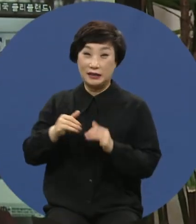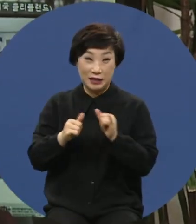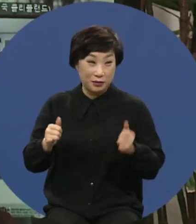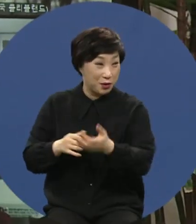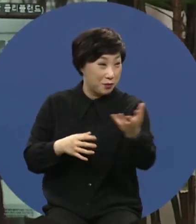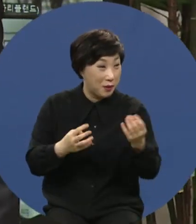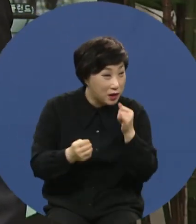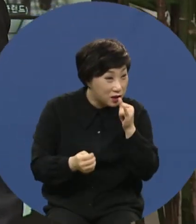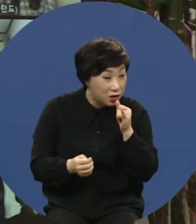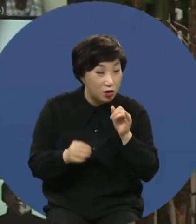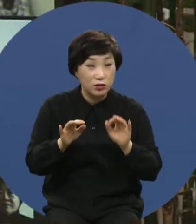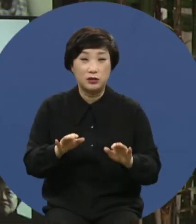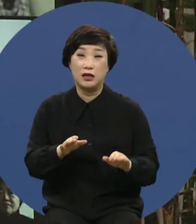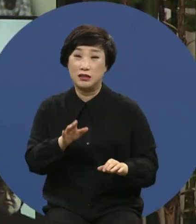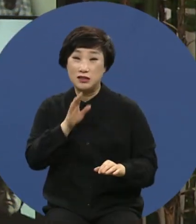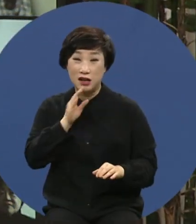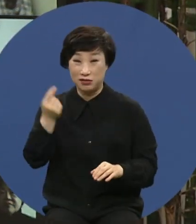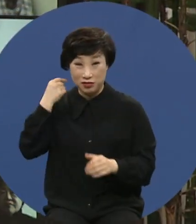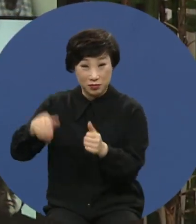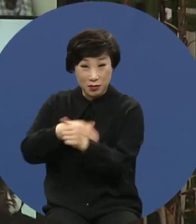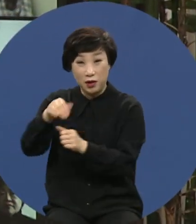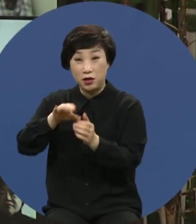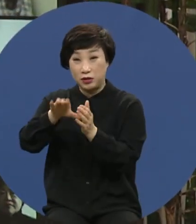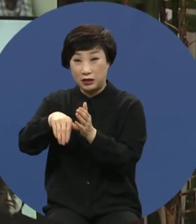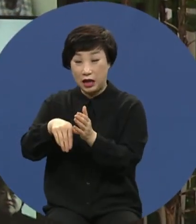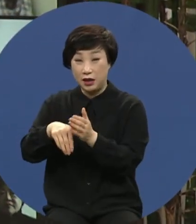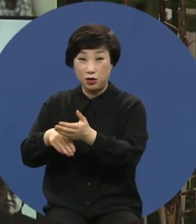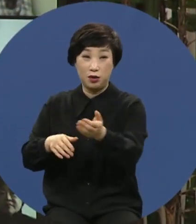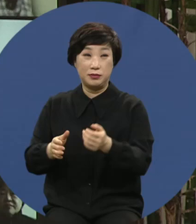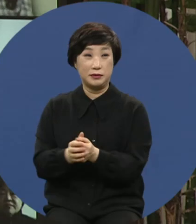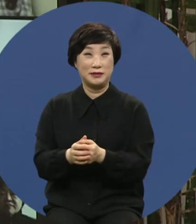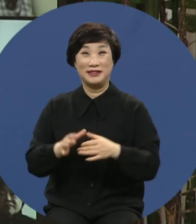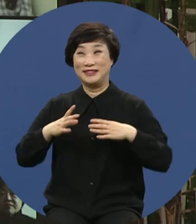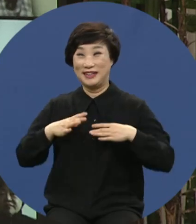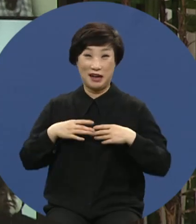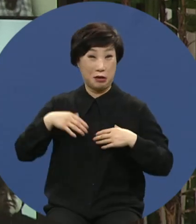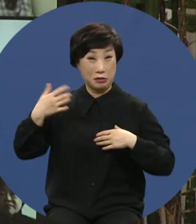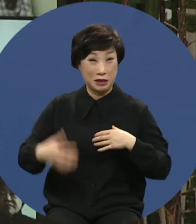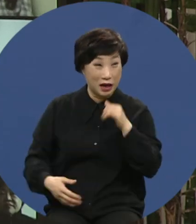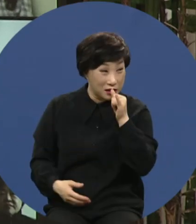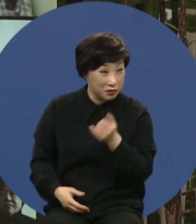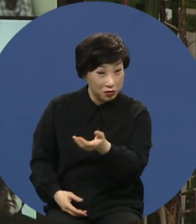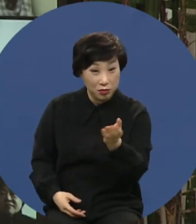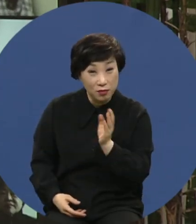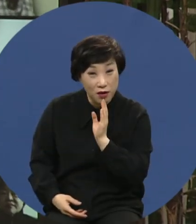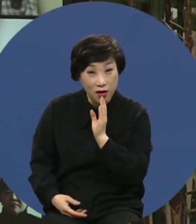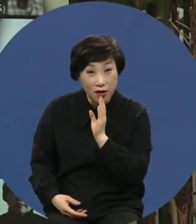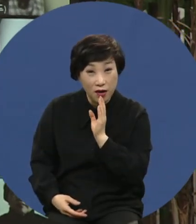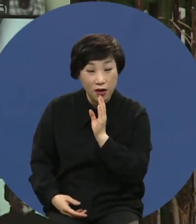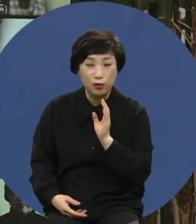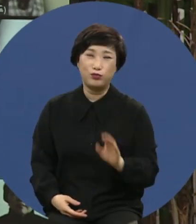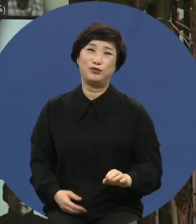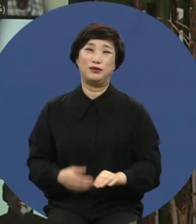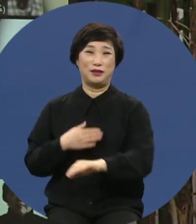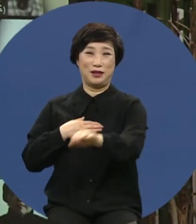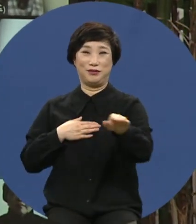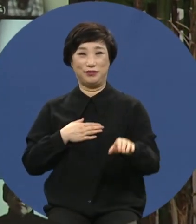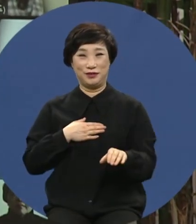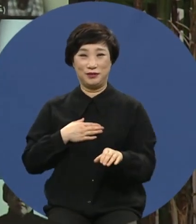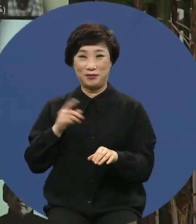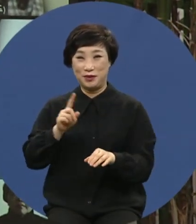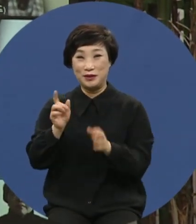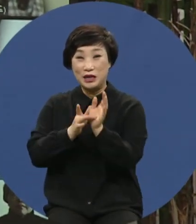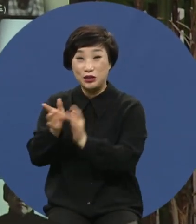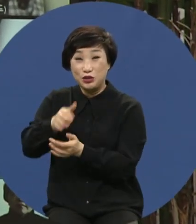좀 많으면, 그러나 실상 배경이 되었을 때 얼마나 자랑하고 대단합니까? 그런데 우리는